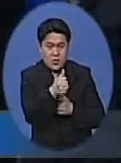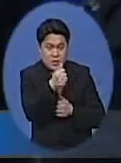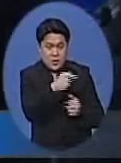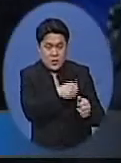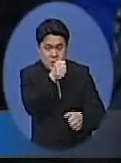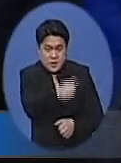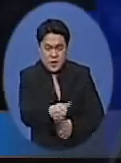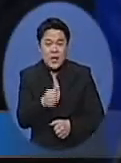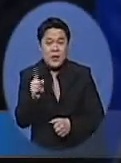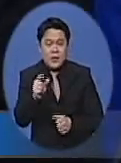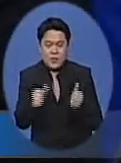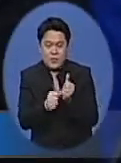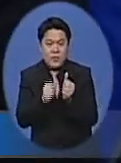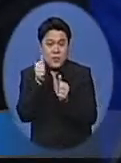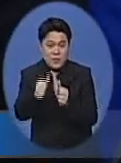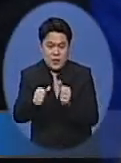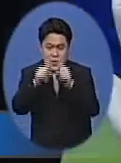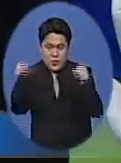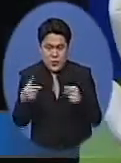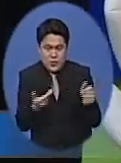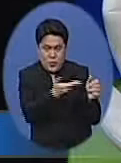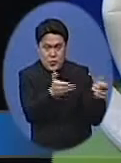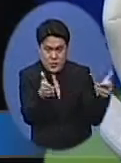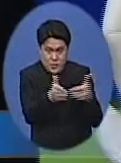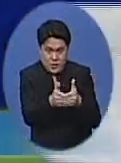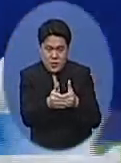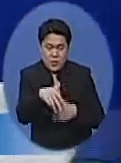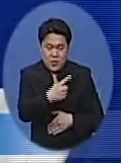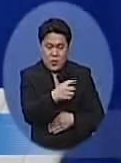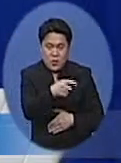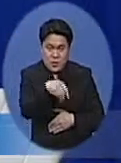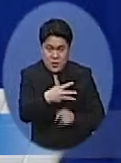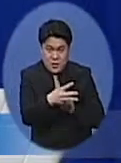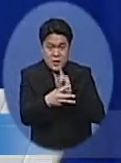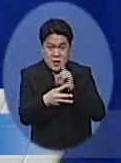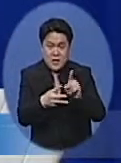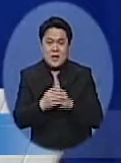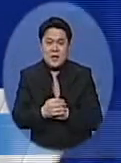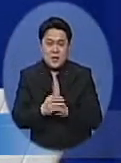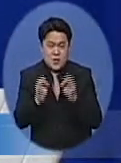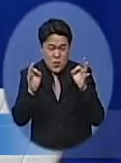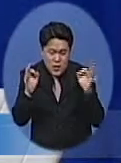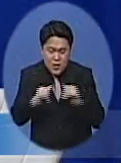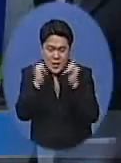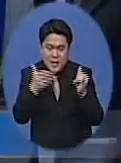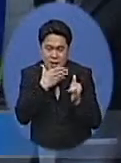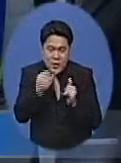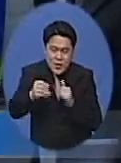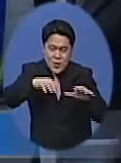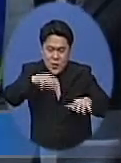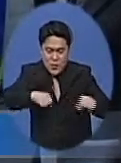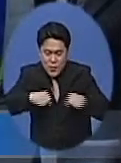복지TV 부회장 위촉장을 전달했습니다. 조성철 부회장은 이 자리에서 수십여 년간 사회복지